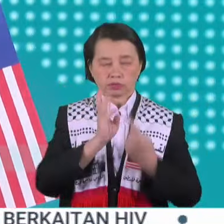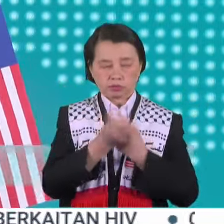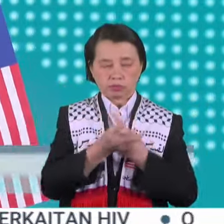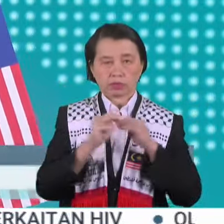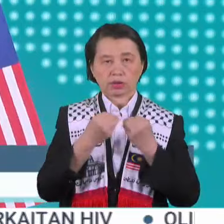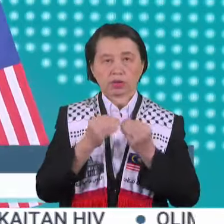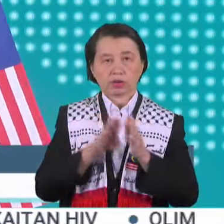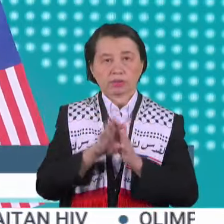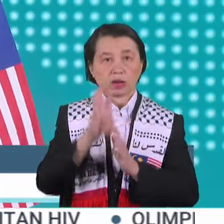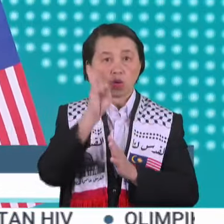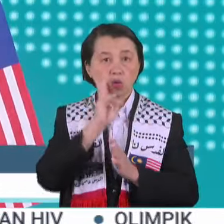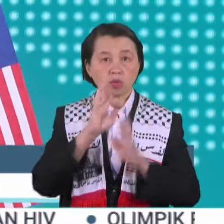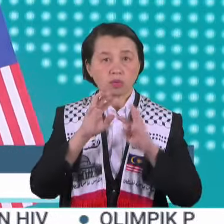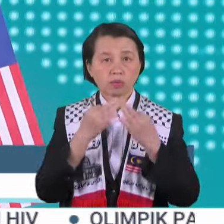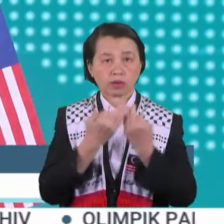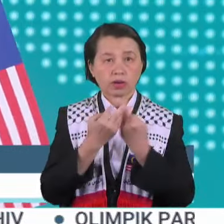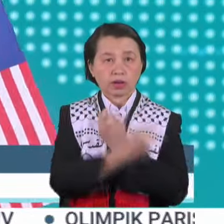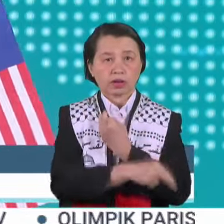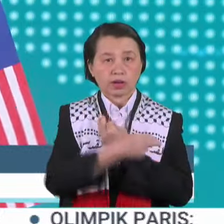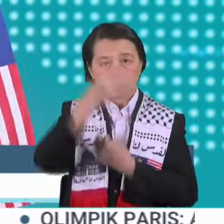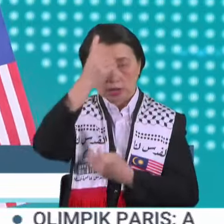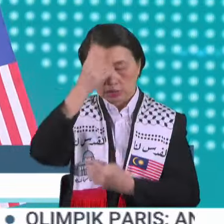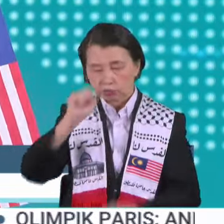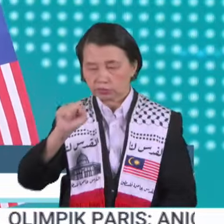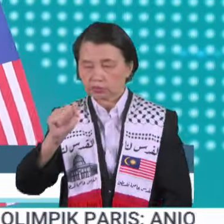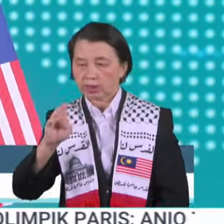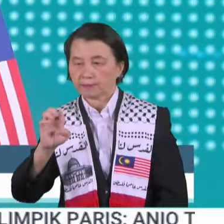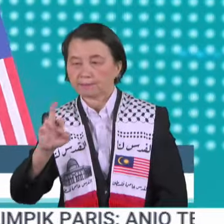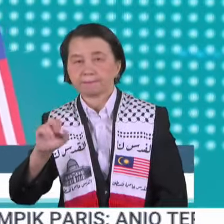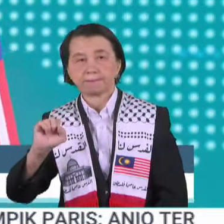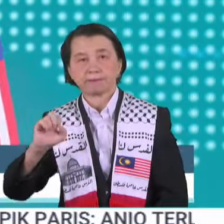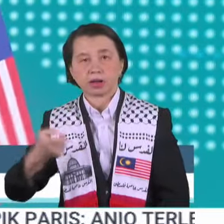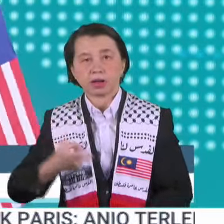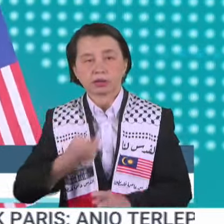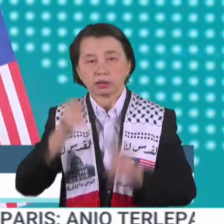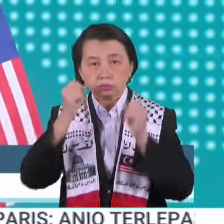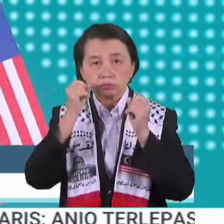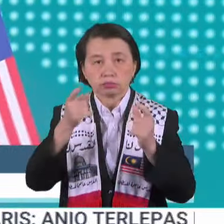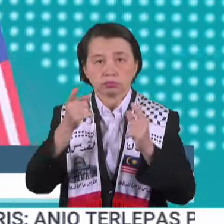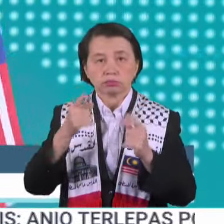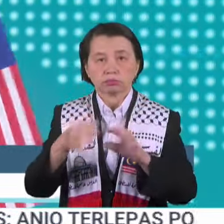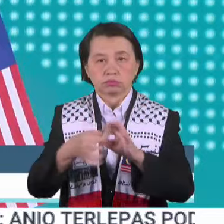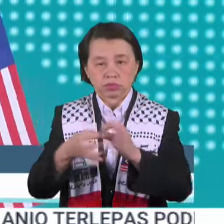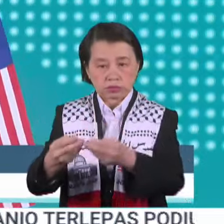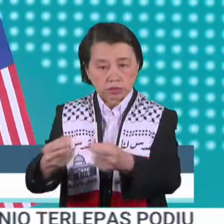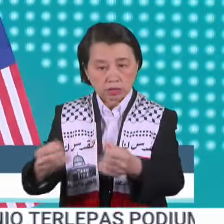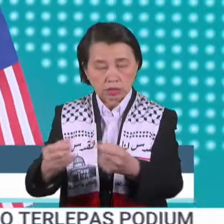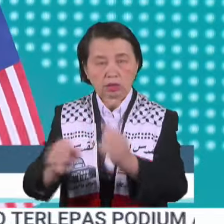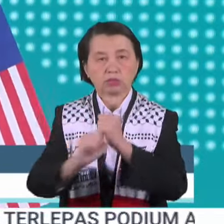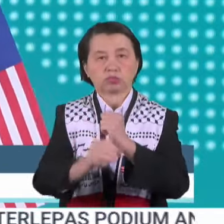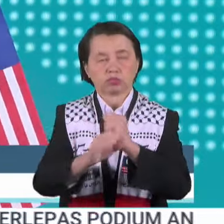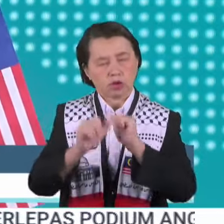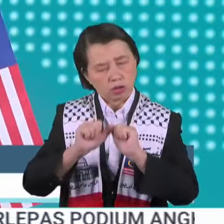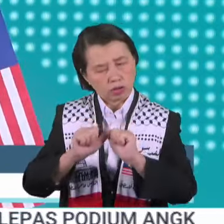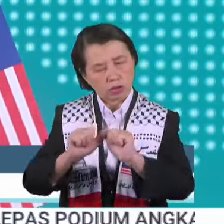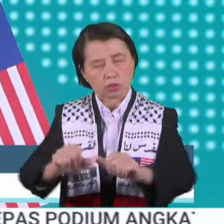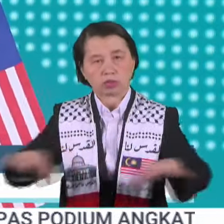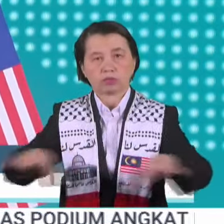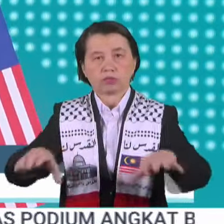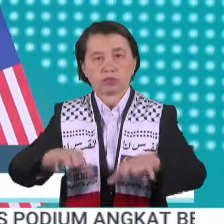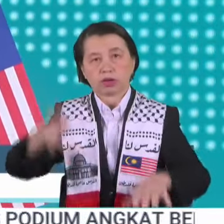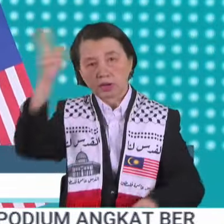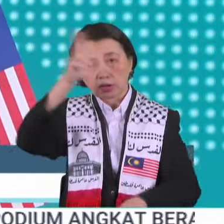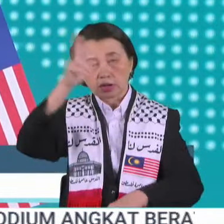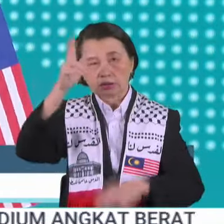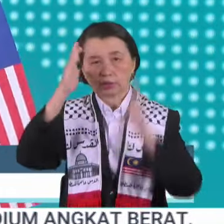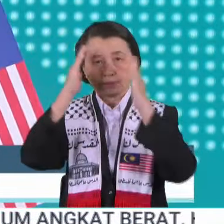Masyarakat, Pembangunan Wanita dan Keluarga Negeri, Datuk Sabariah Saidan berkata ia hasil kesedaran pemilik tanah dan promosi berterusan yang dilakukan